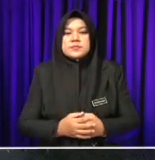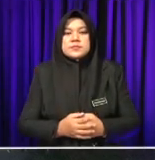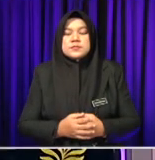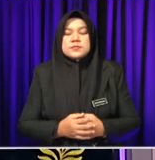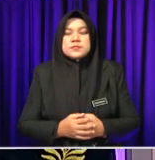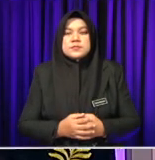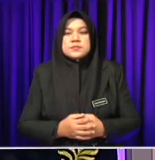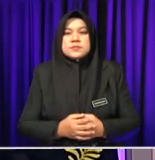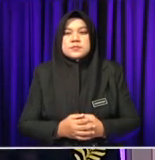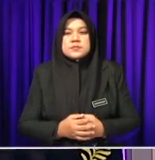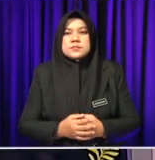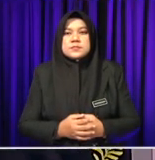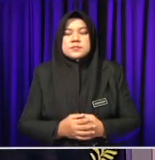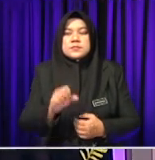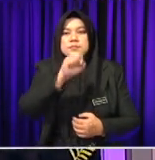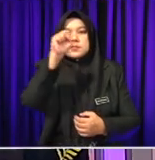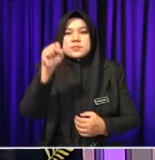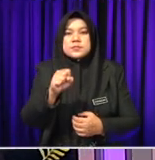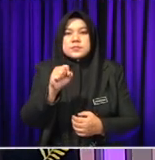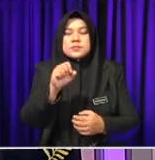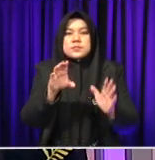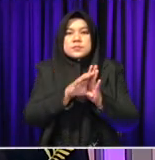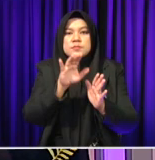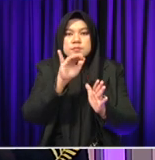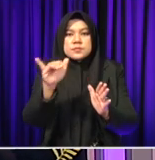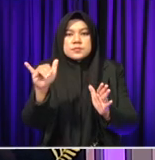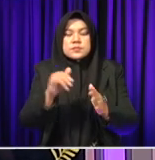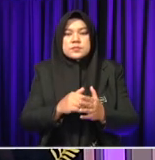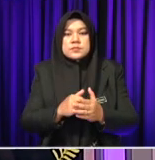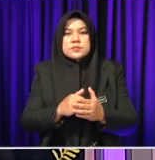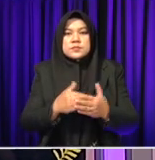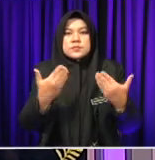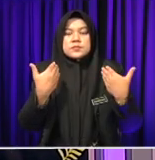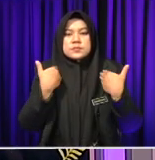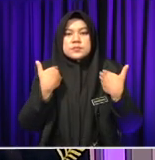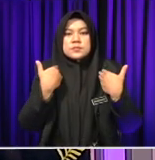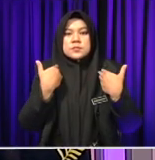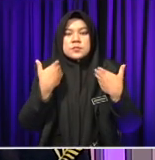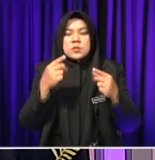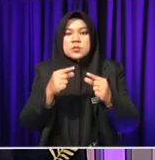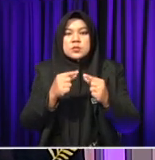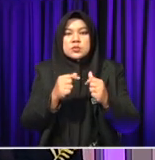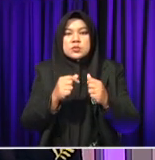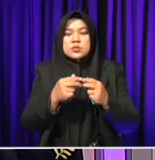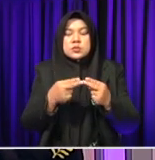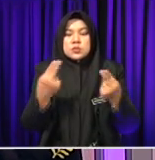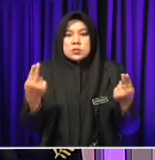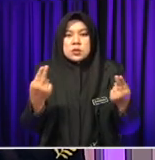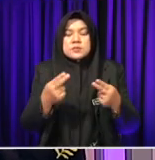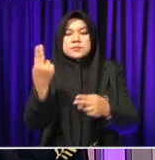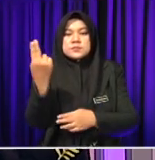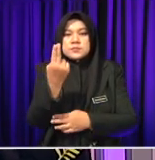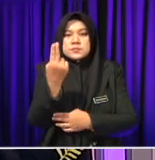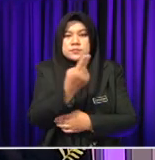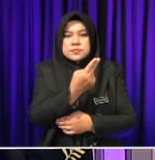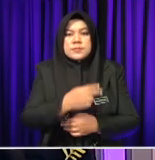kita lihat di sini soalan contohnya okey di sini ada surah al-mumtahanah ayat l auzubillahim